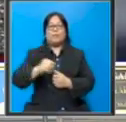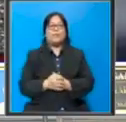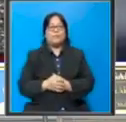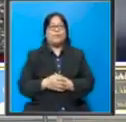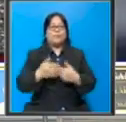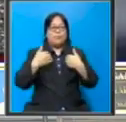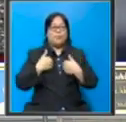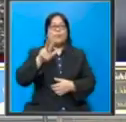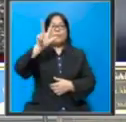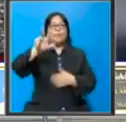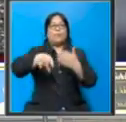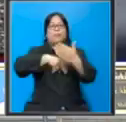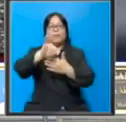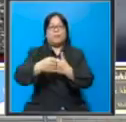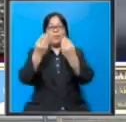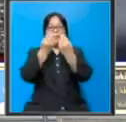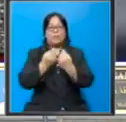3 projek berjumlah